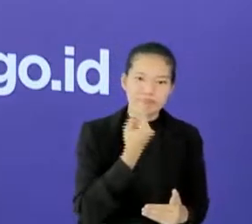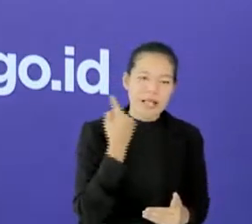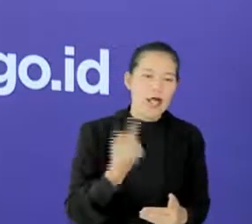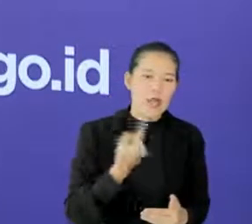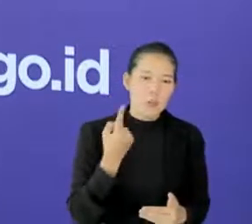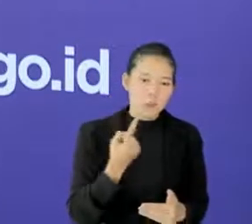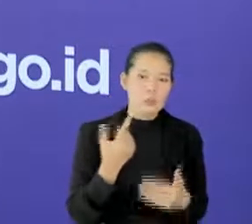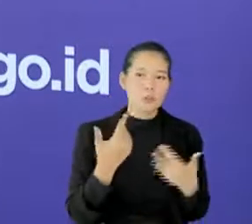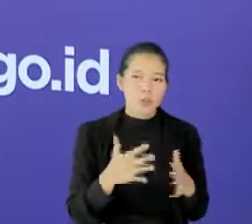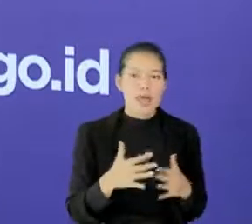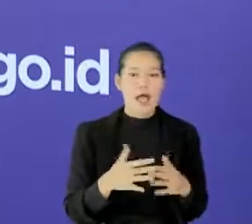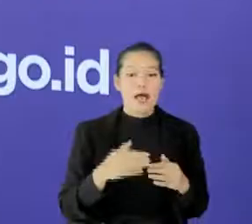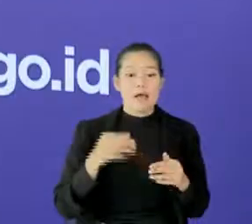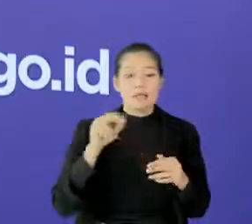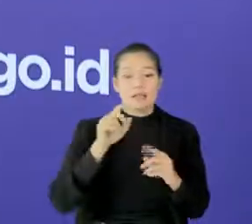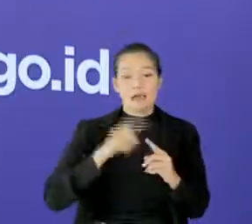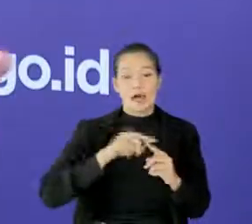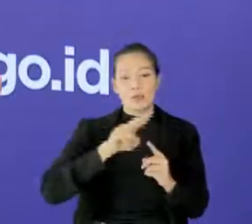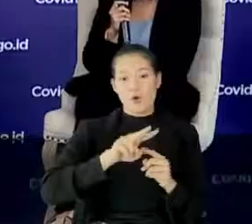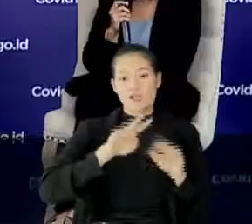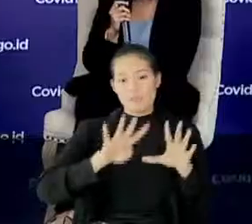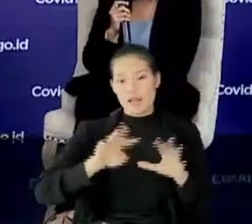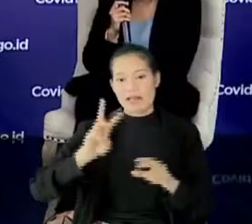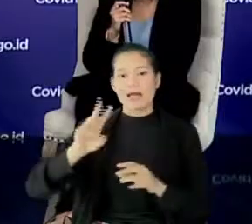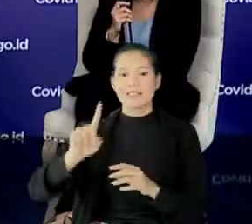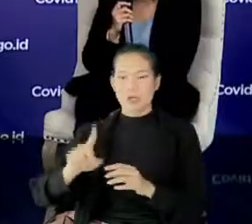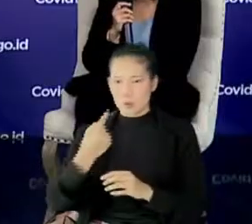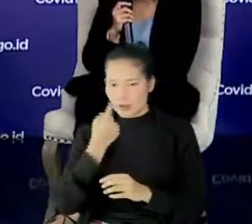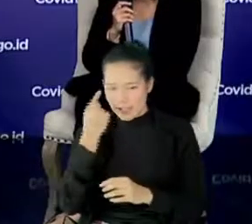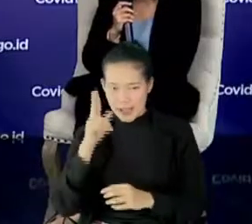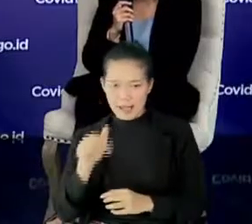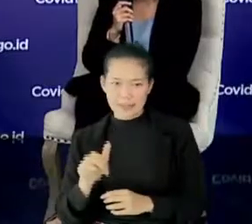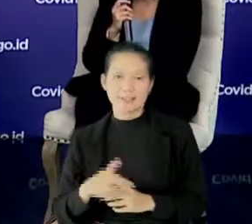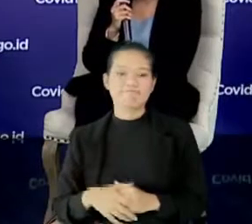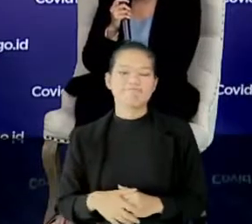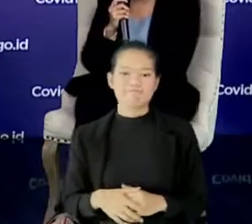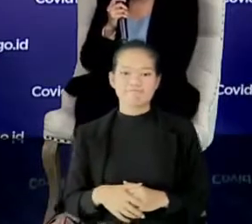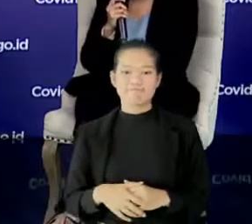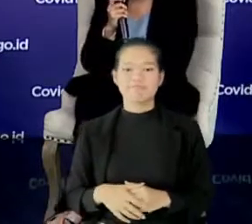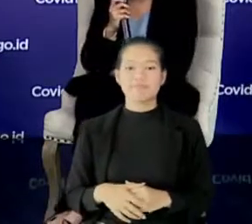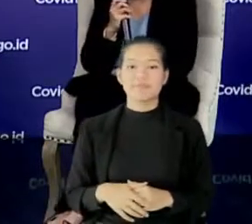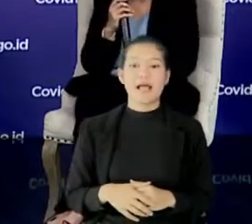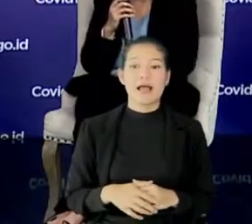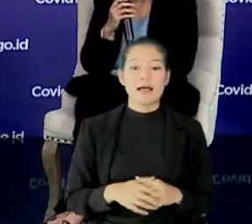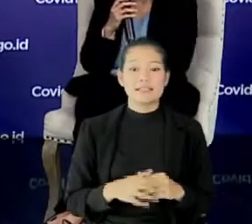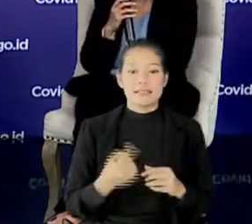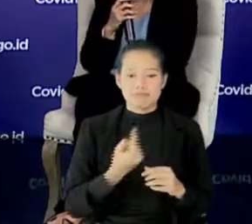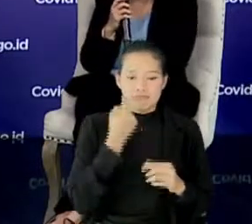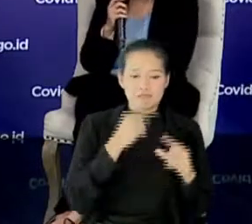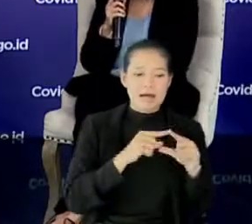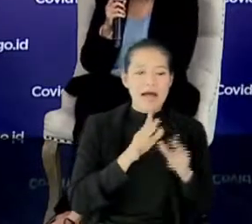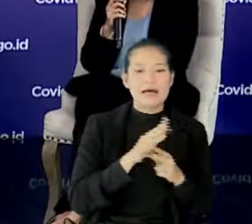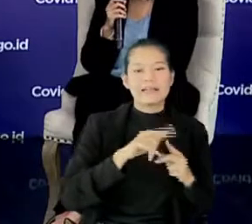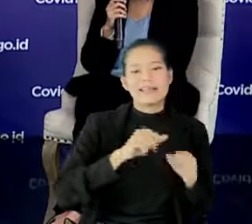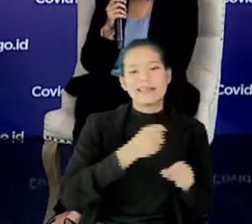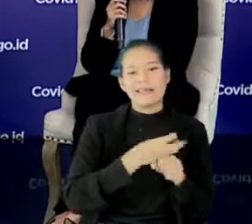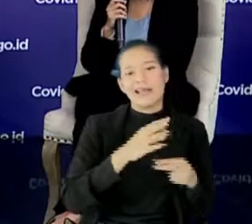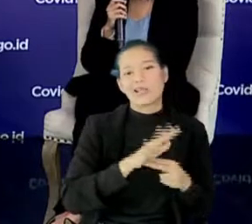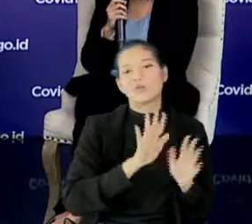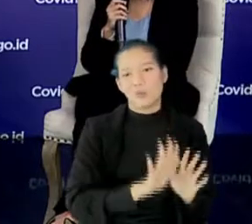masukkan 29, 30, 31 kita tes lagi semuanya. Oke. Okay. Dan antigen dulu, karena kalau